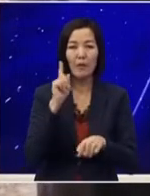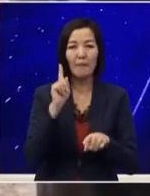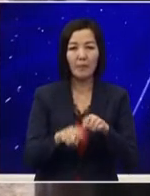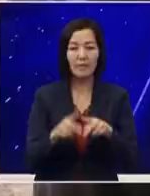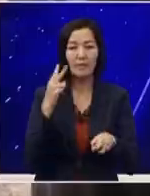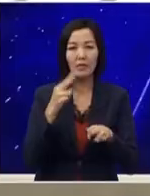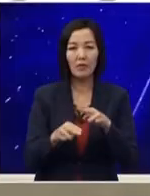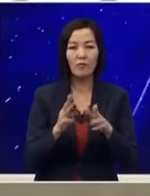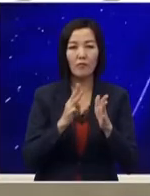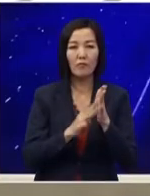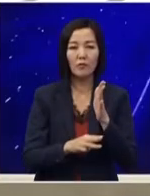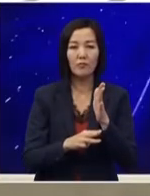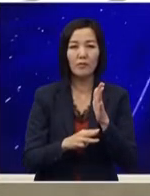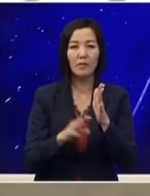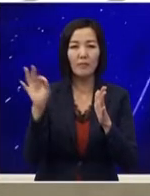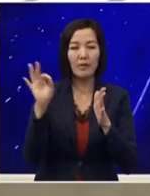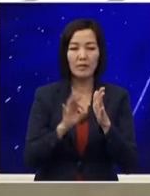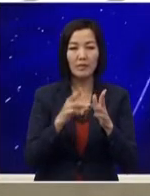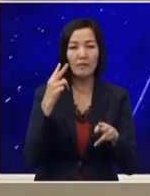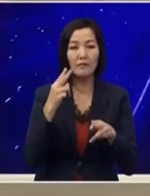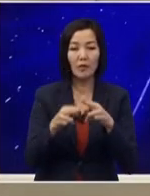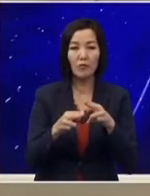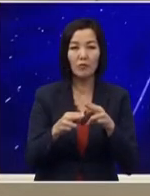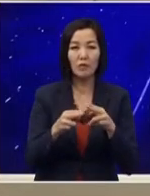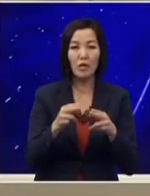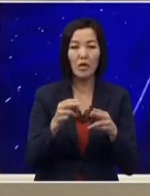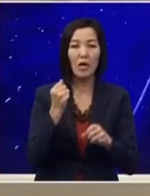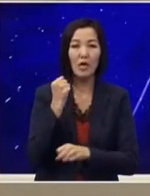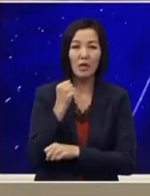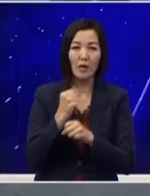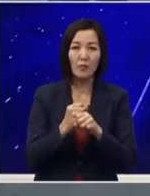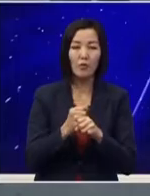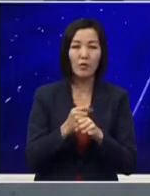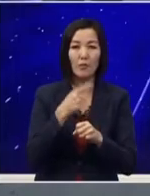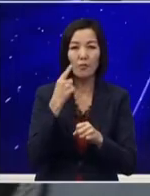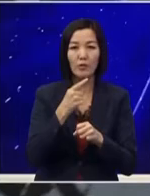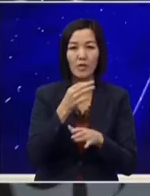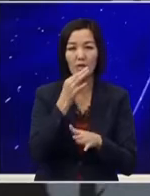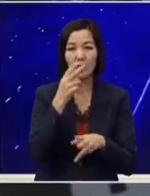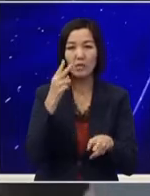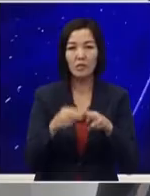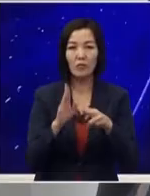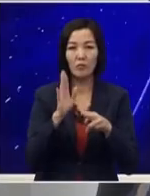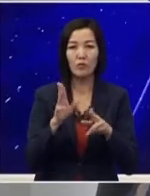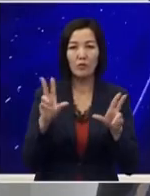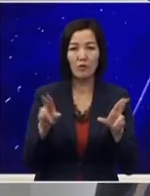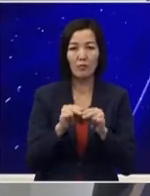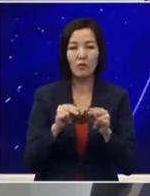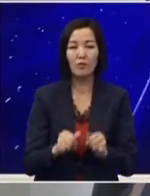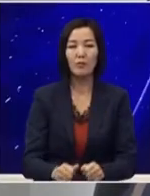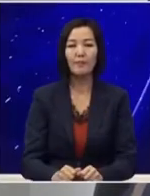80% работ уже выполнено. Как утверждают строители, работа полностью завершится раньше срока.